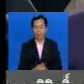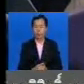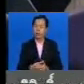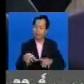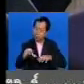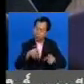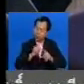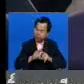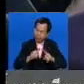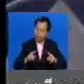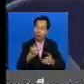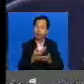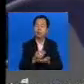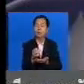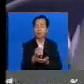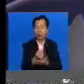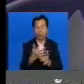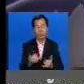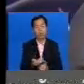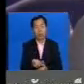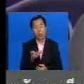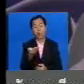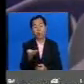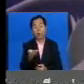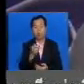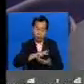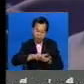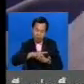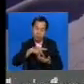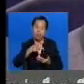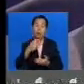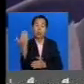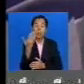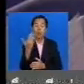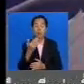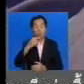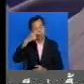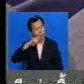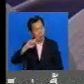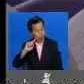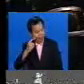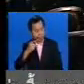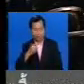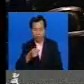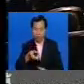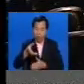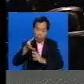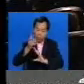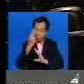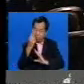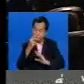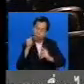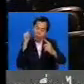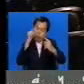การจึงเสนอให้ปฏิรูปสถานีวิทยุโทรทัศน์แห่งประเทศไทยกลับไปสู่วัตถุประสงค์ในการก่อตั้งโดยปรับเปลี่ยนให้เหมาะส